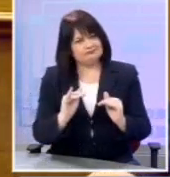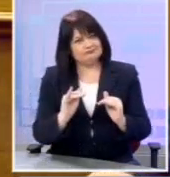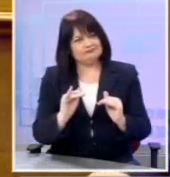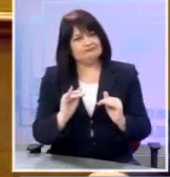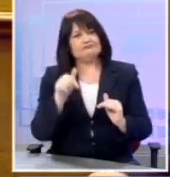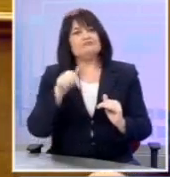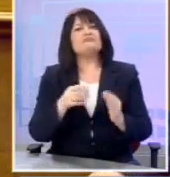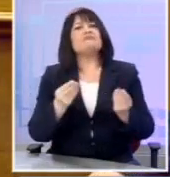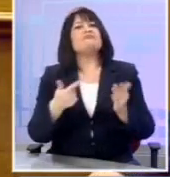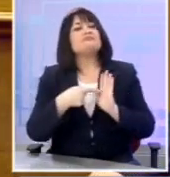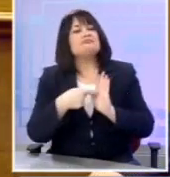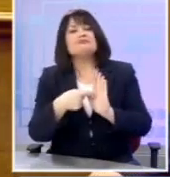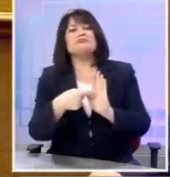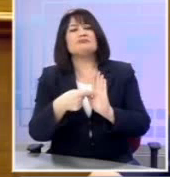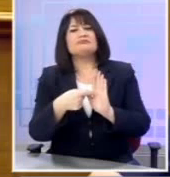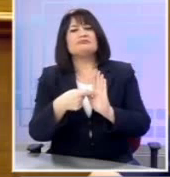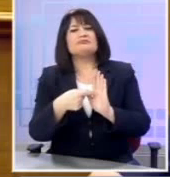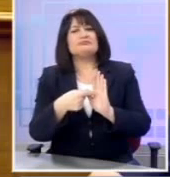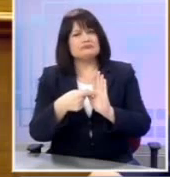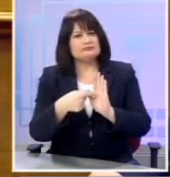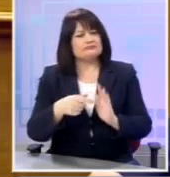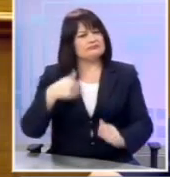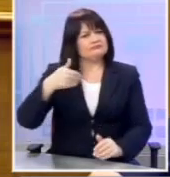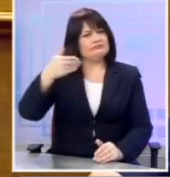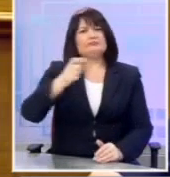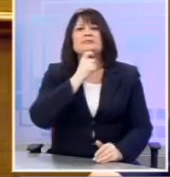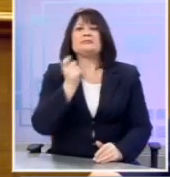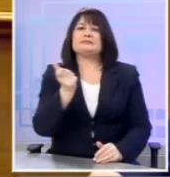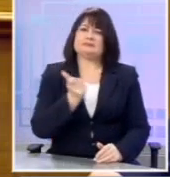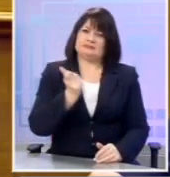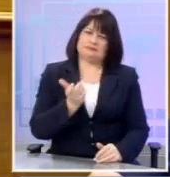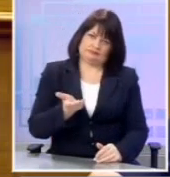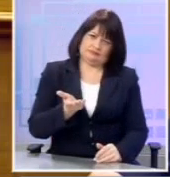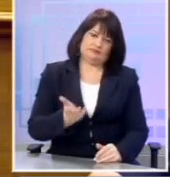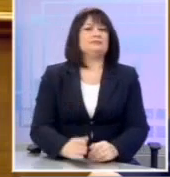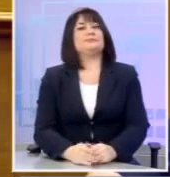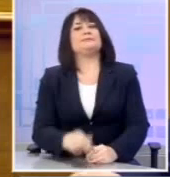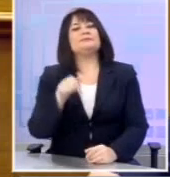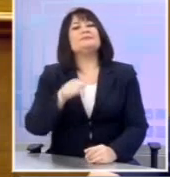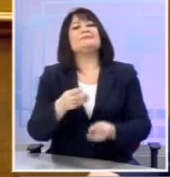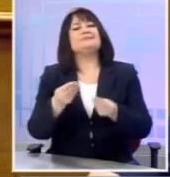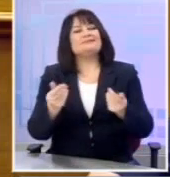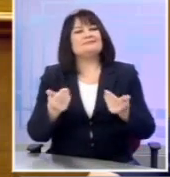θα αποτυπώνεται και στο ύψος των μελλοντικών συντάξεων. Με τον τρόπο αυτό